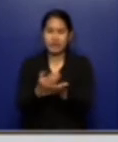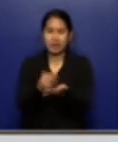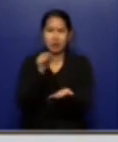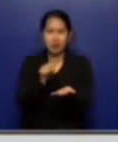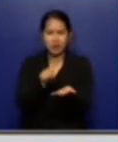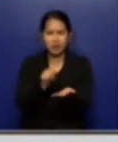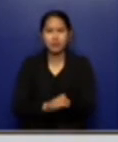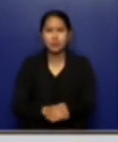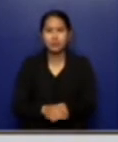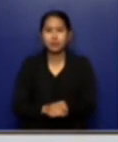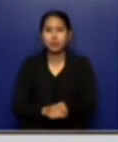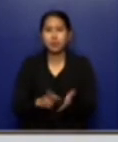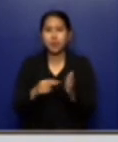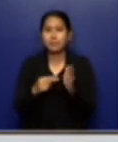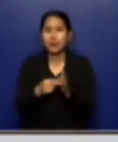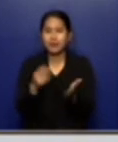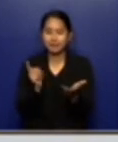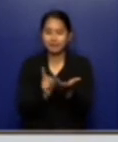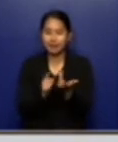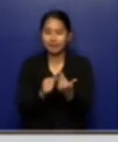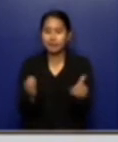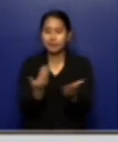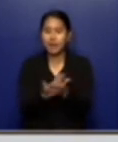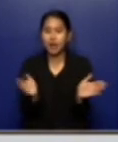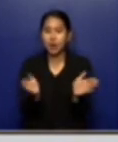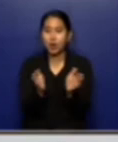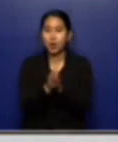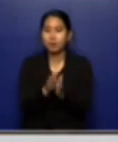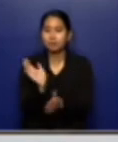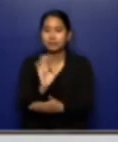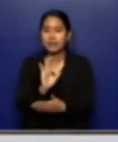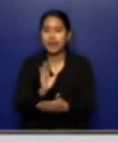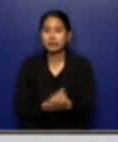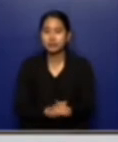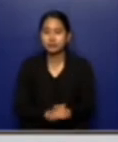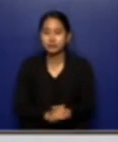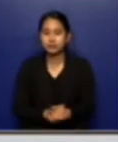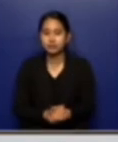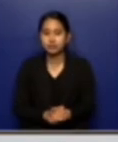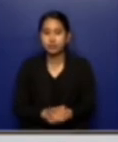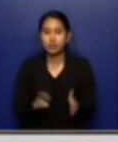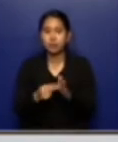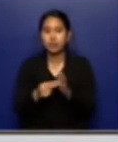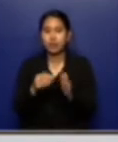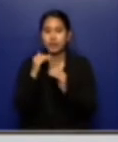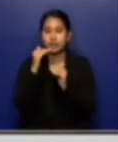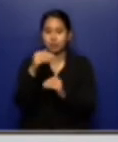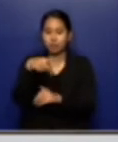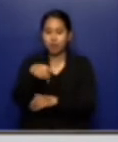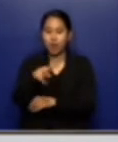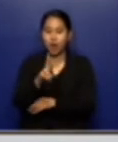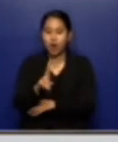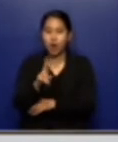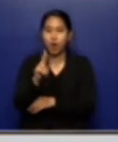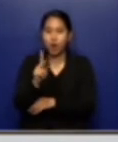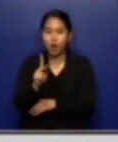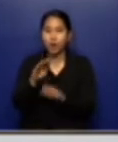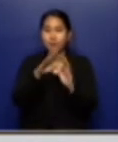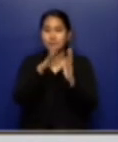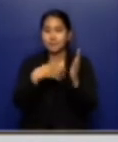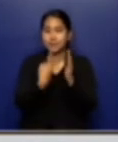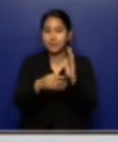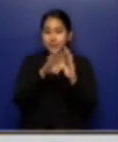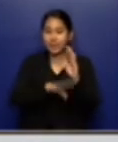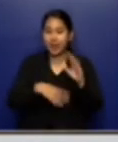กว่าไม่ให้นับรวมเป็นรายได้นะครับมันกำหนดในพระราชบัญญัติกำหนดแผนและขั้นตอนการกระจายอำ